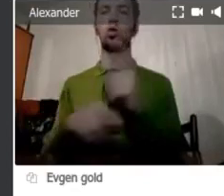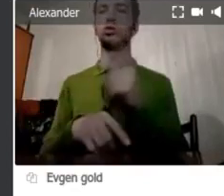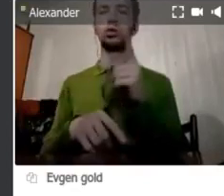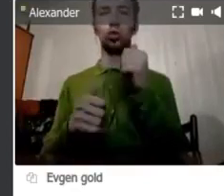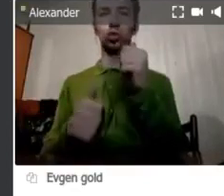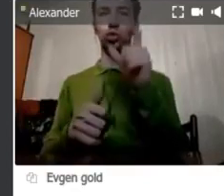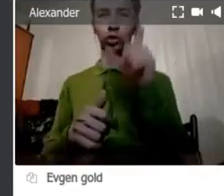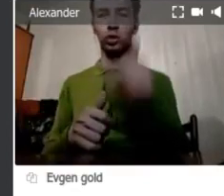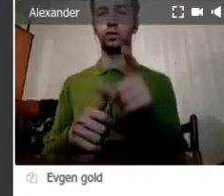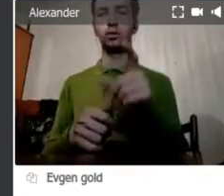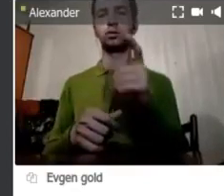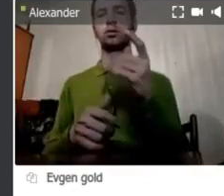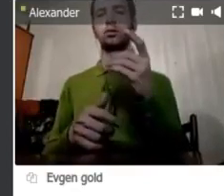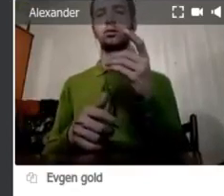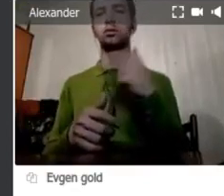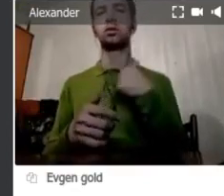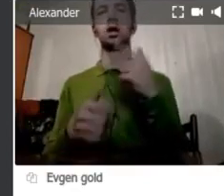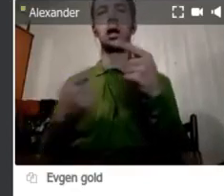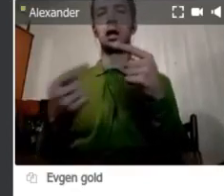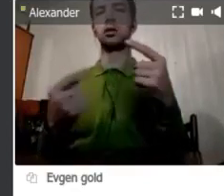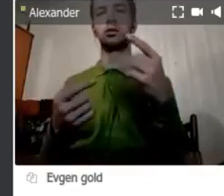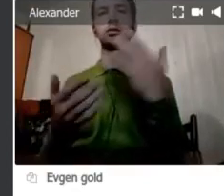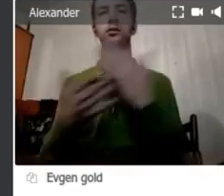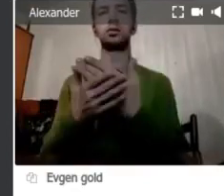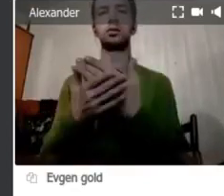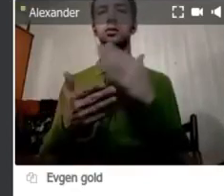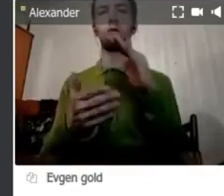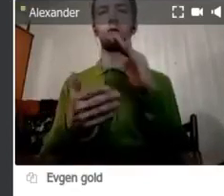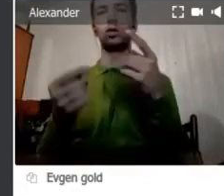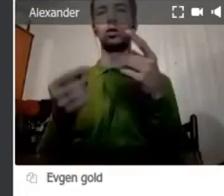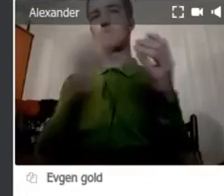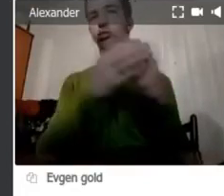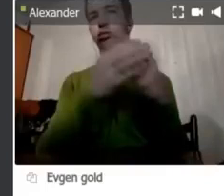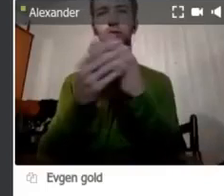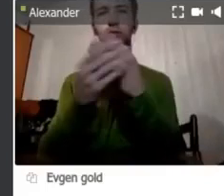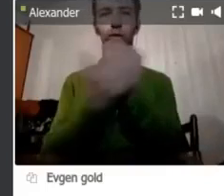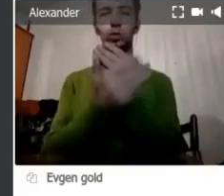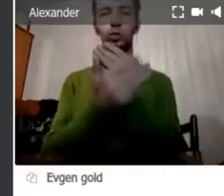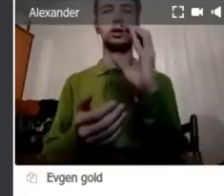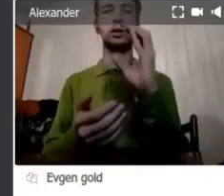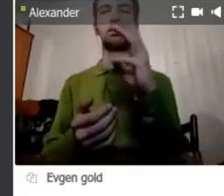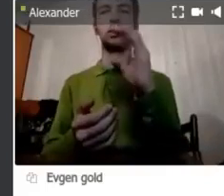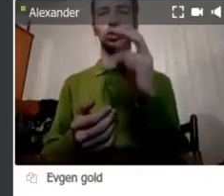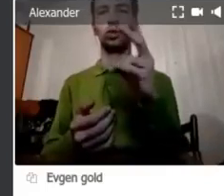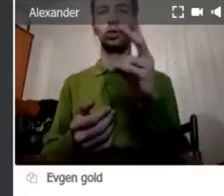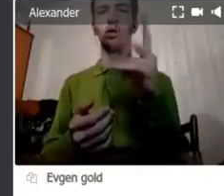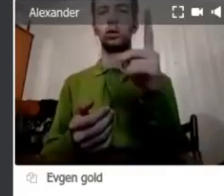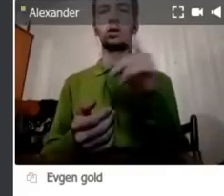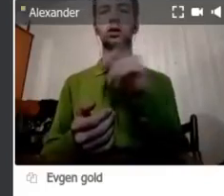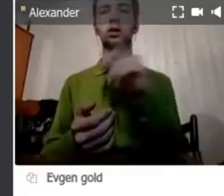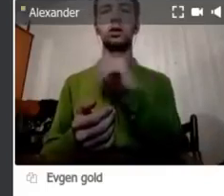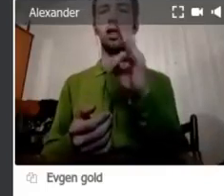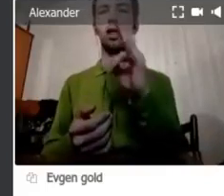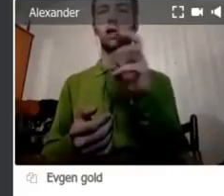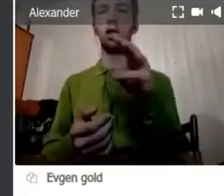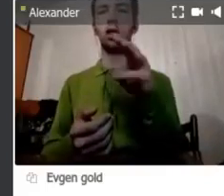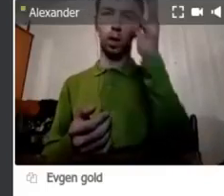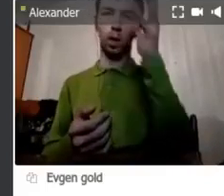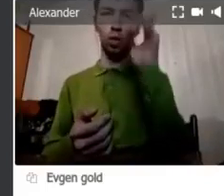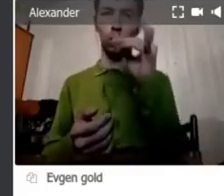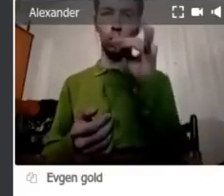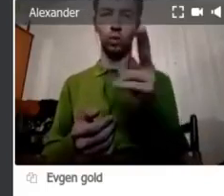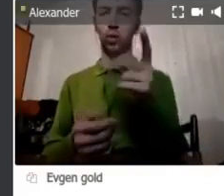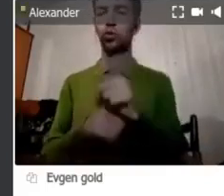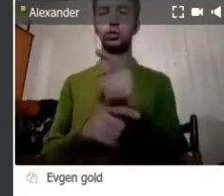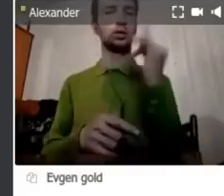зарабатывает в Грузии. Кому интересно, еще раз смотрите, с 20 по 31 июня, пожалуйста.